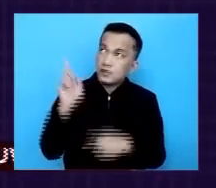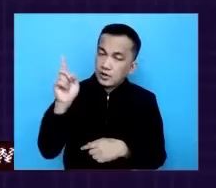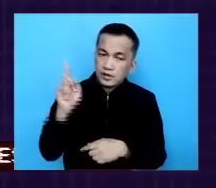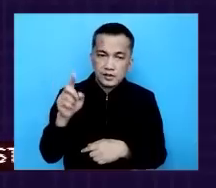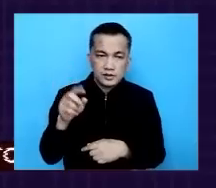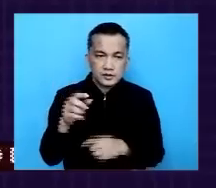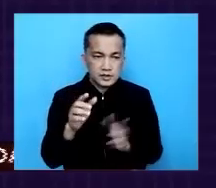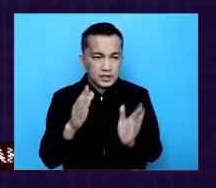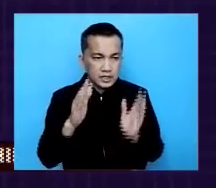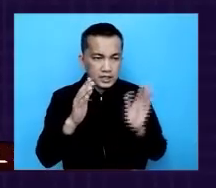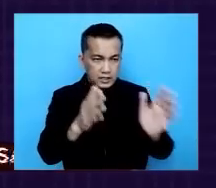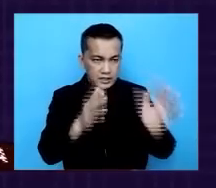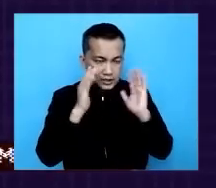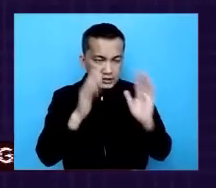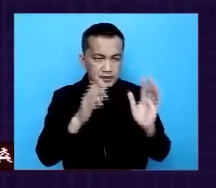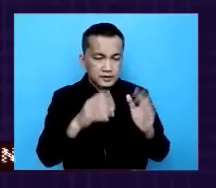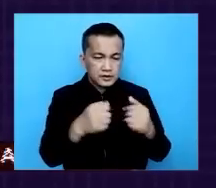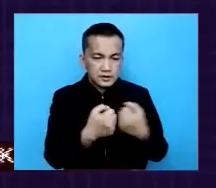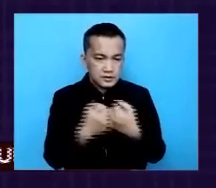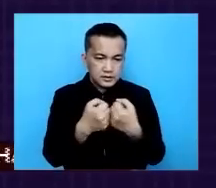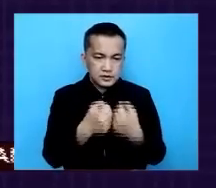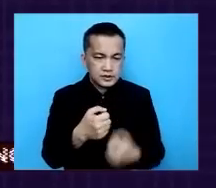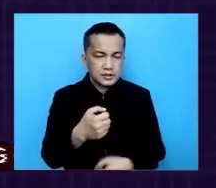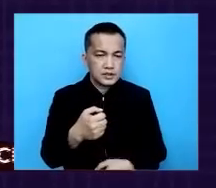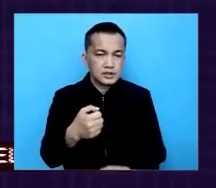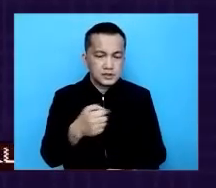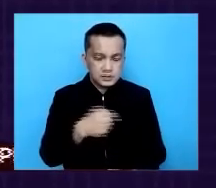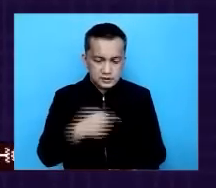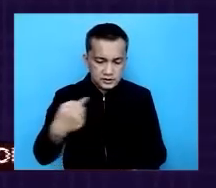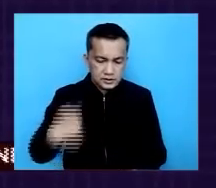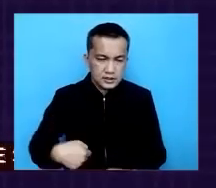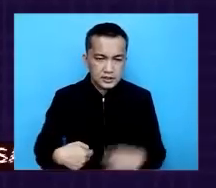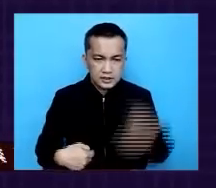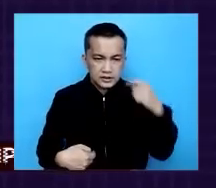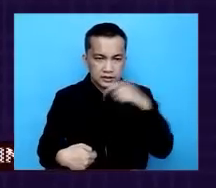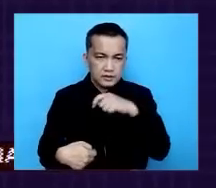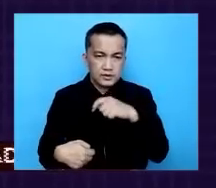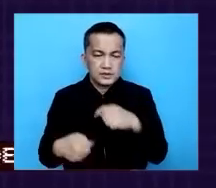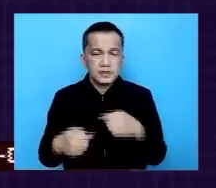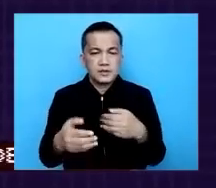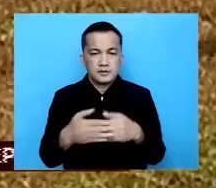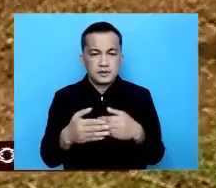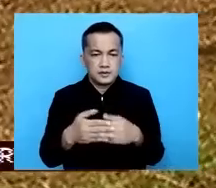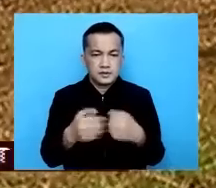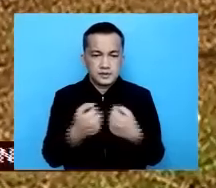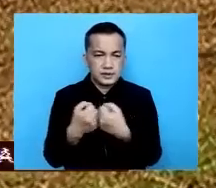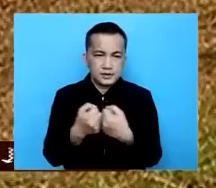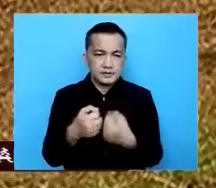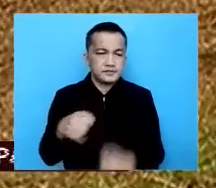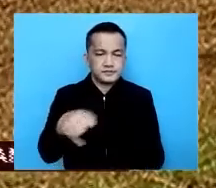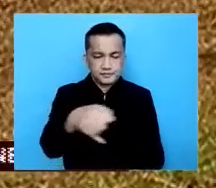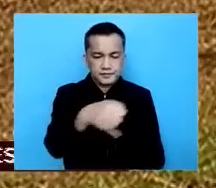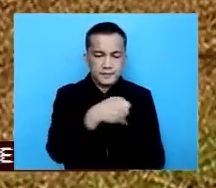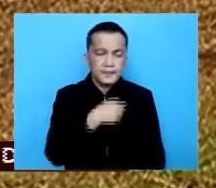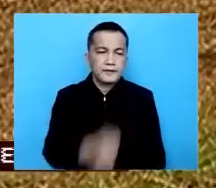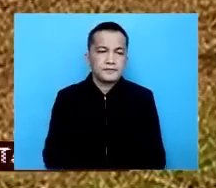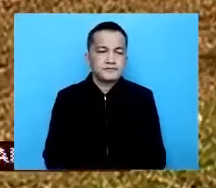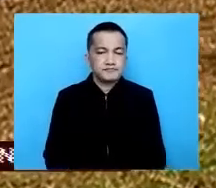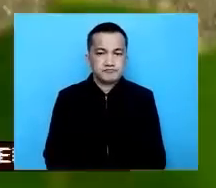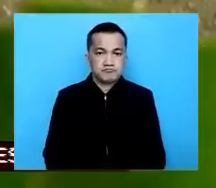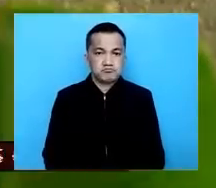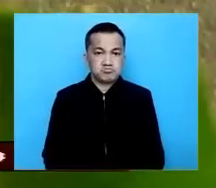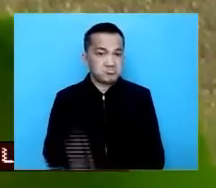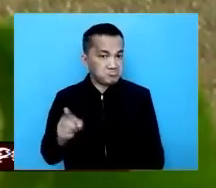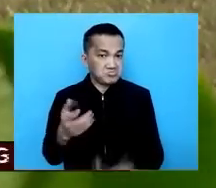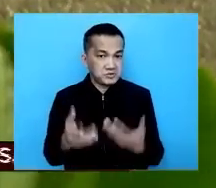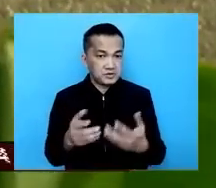sa nagkakatensyong Taiwan at China at malapit sa mga pinag-aagawang teritoryo. Eh hindi naman kaya palalain